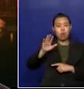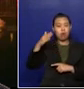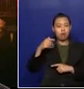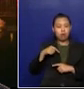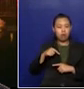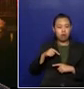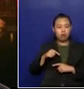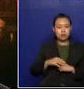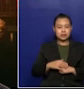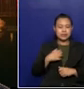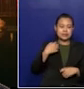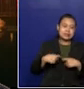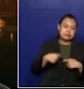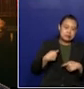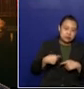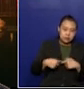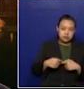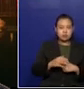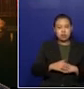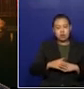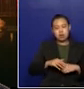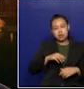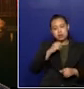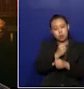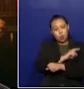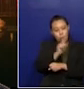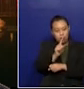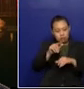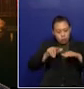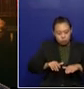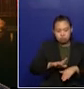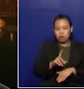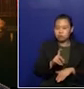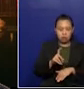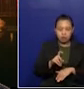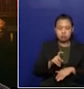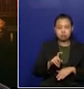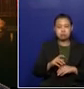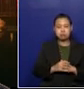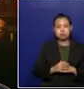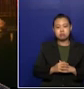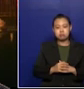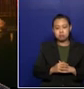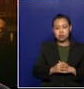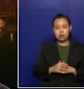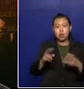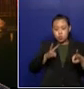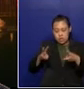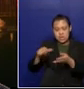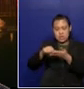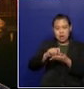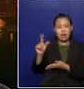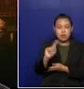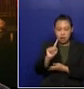อกว่ากืนไม่เข้าคายไม่ออกลดค่าแรงก็ไม่ได้ขึ้นค่าแรงก็ไม่ได้แต่มีวิธีเดียวฮะท่านต้องเอาค